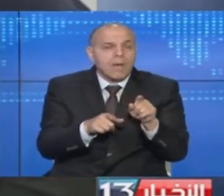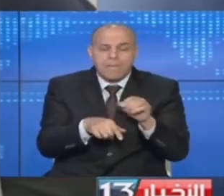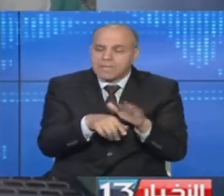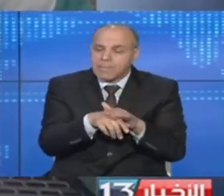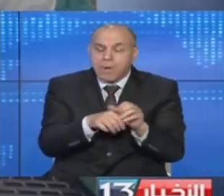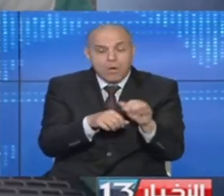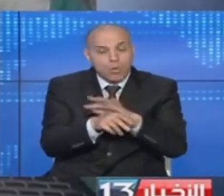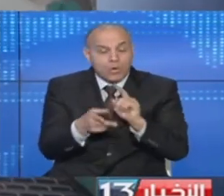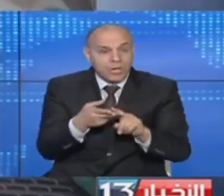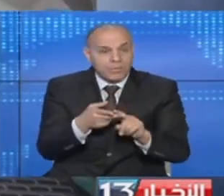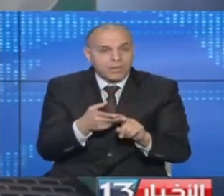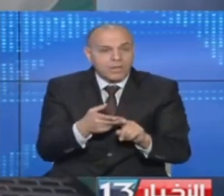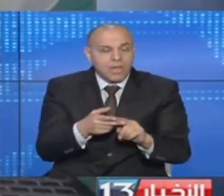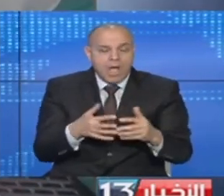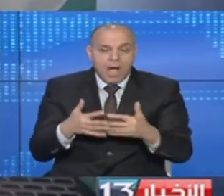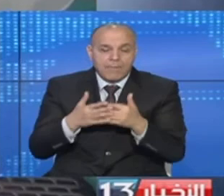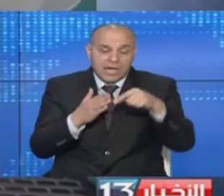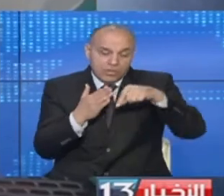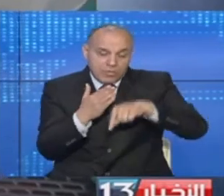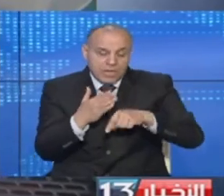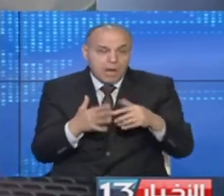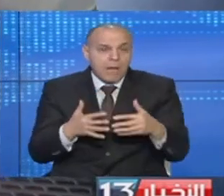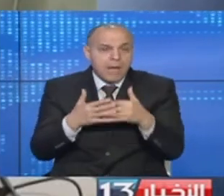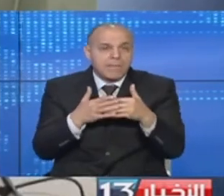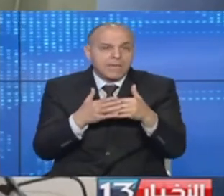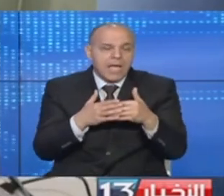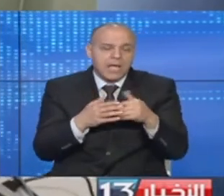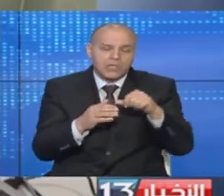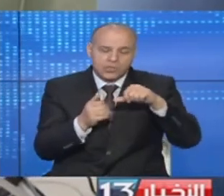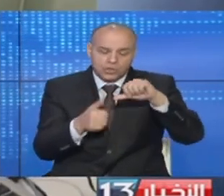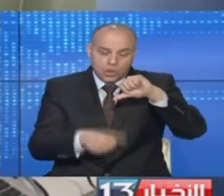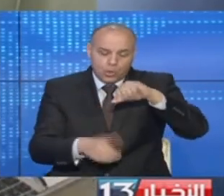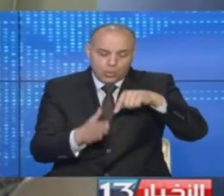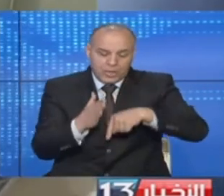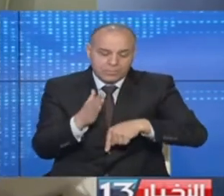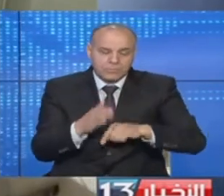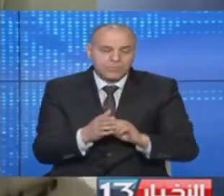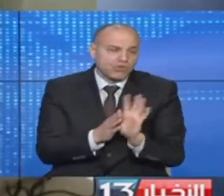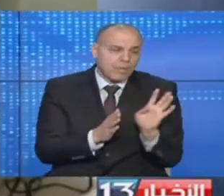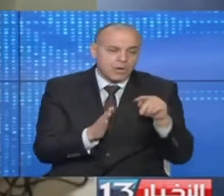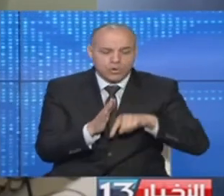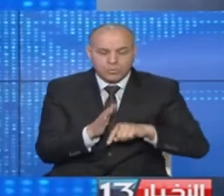الجائحة، تليها أمريكا الشمالية ثم أمريكا الجنوبية.